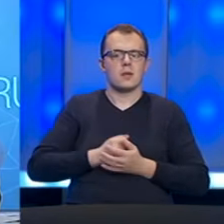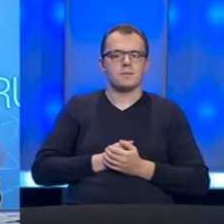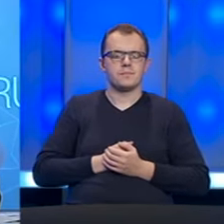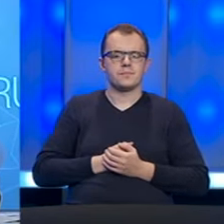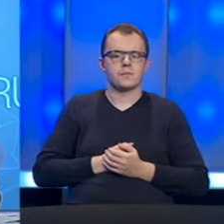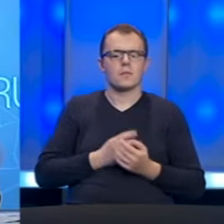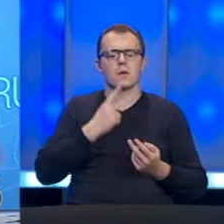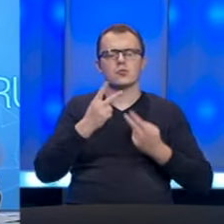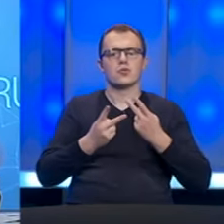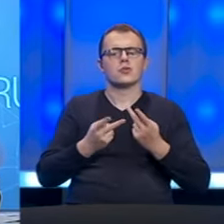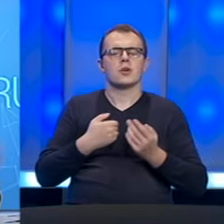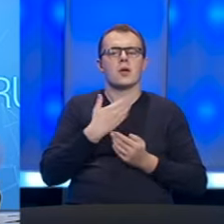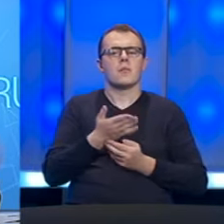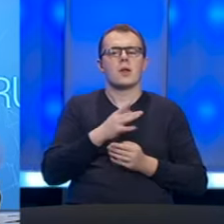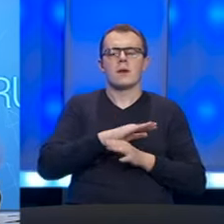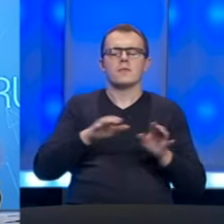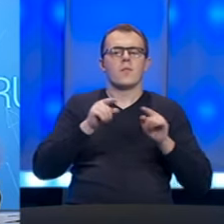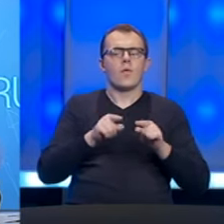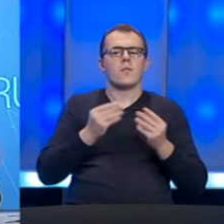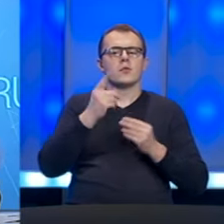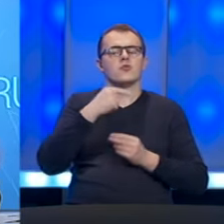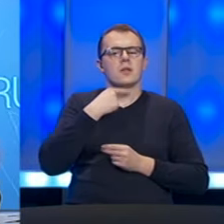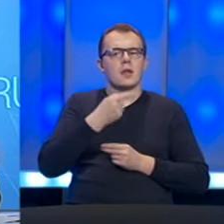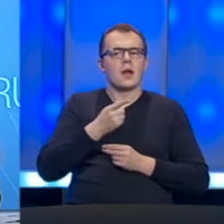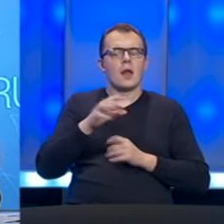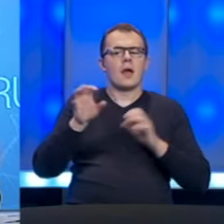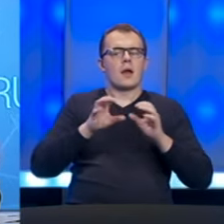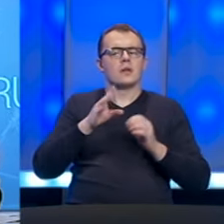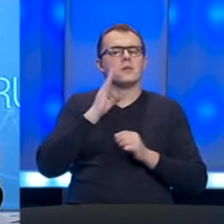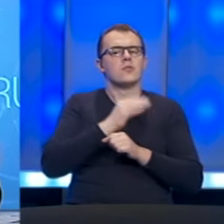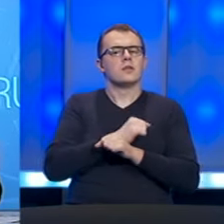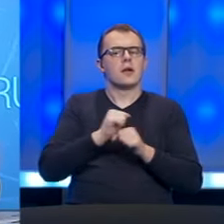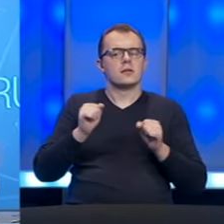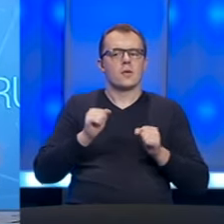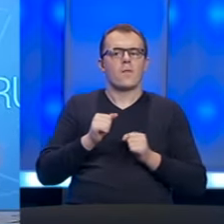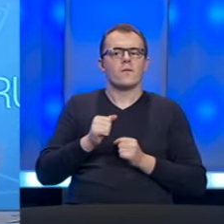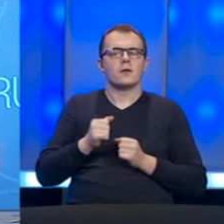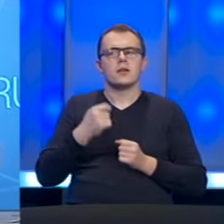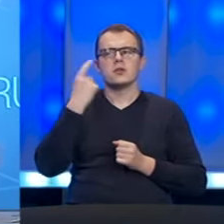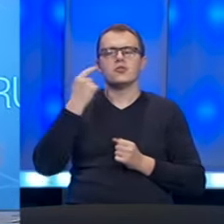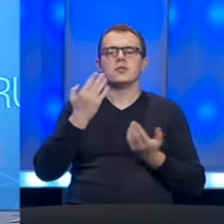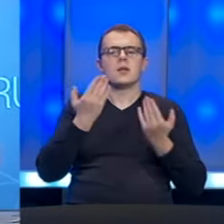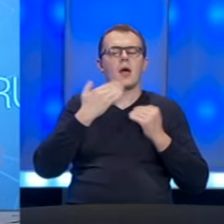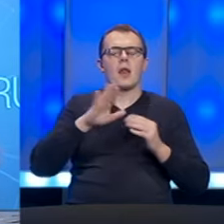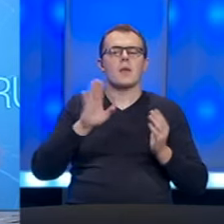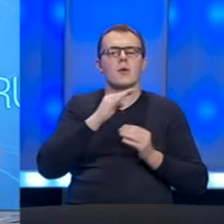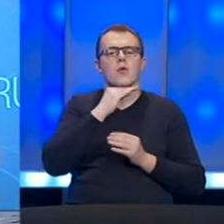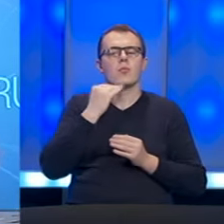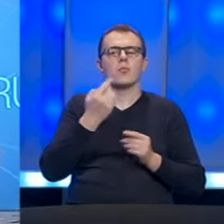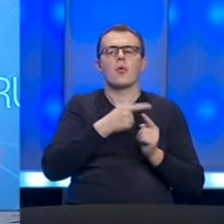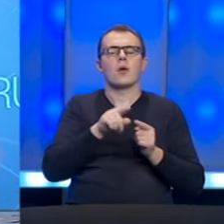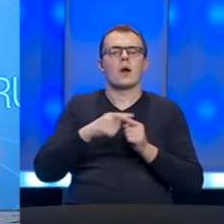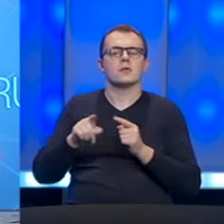Sudeći prema svemu ovome što ste rekli, radnici u Bosni i Hercegovini čini se nemaju mnogo